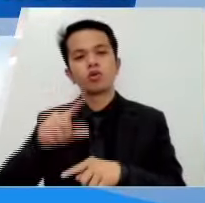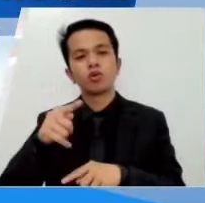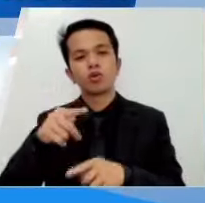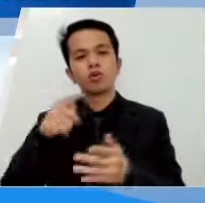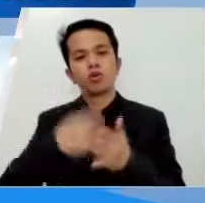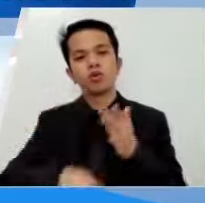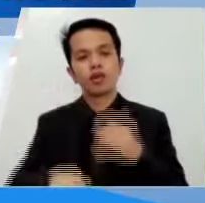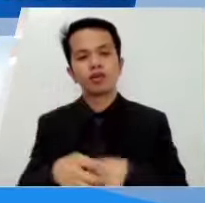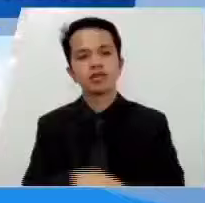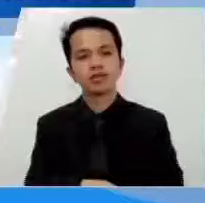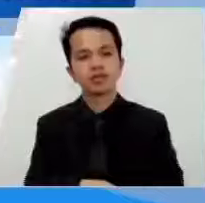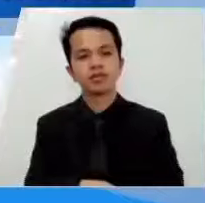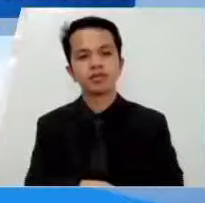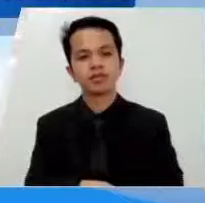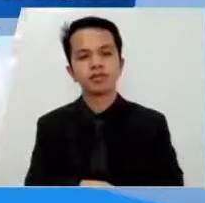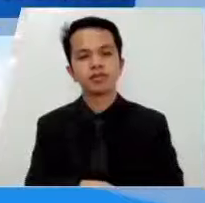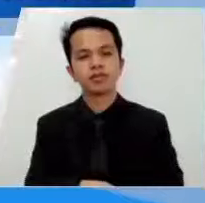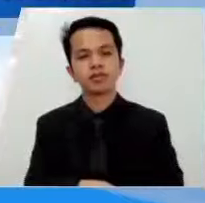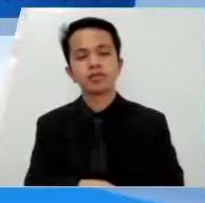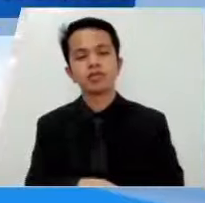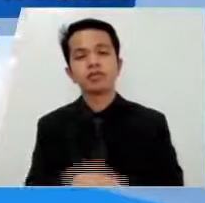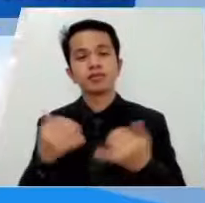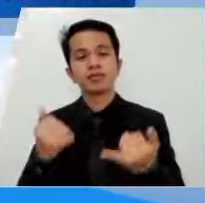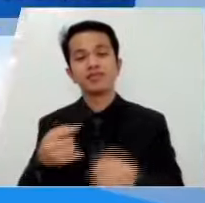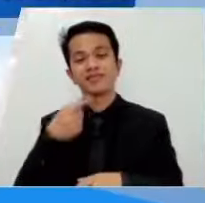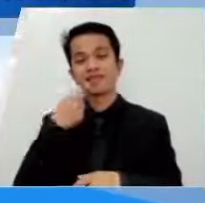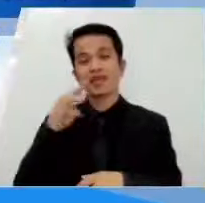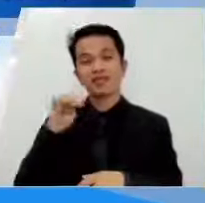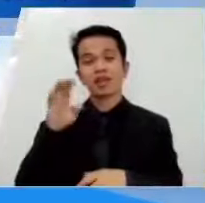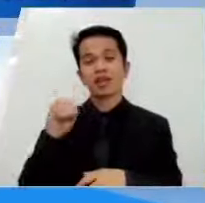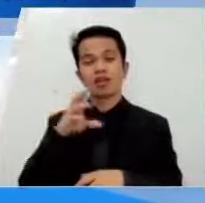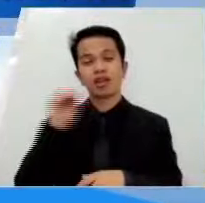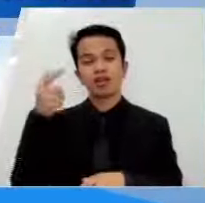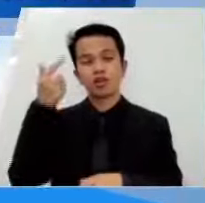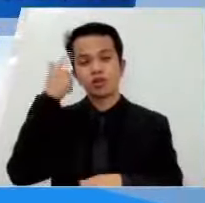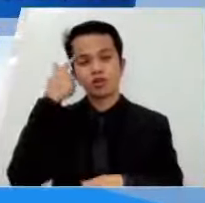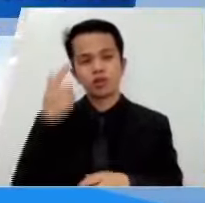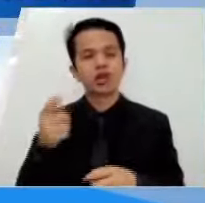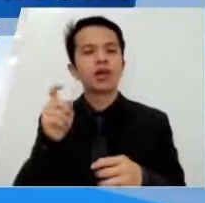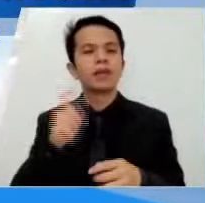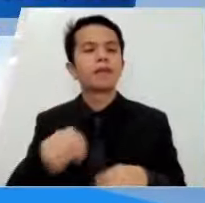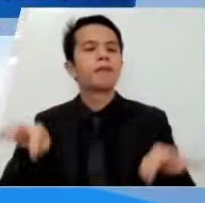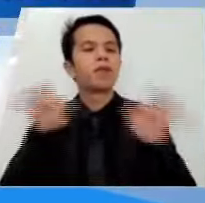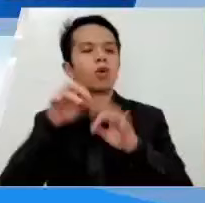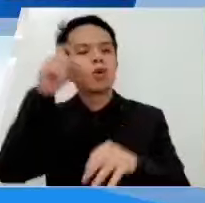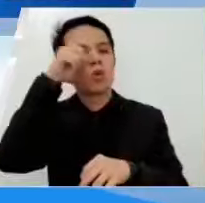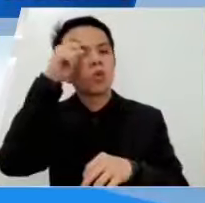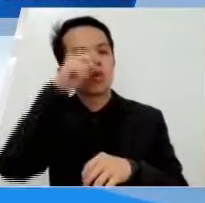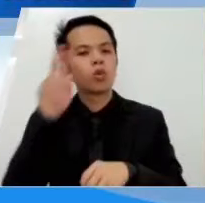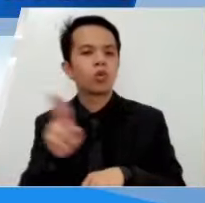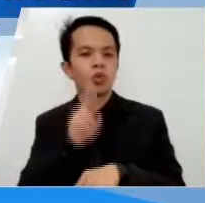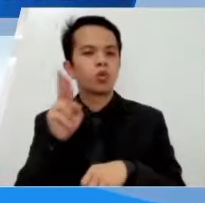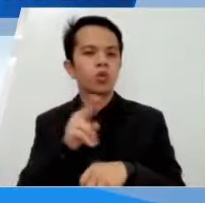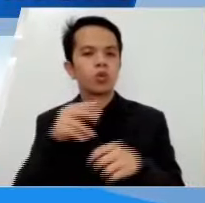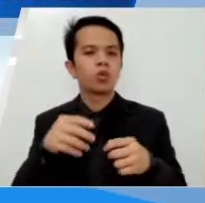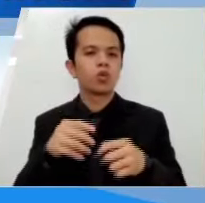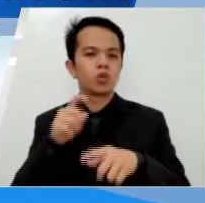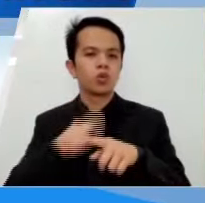ang presyo. Kaya apilan ng Meralco at mga ahensya ng gobyerno maging wais sa paggamit ng kuryente para hindi sumipa ang